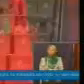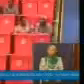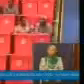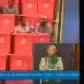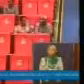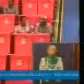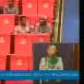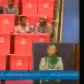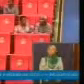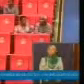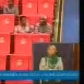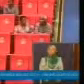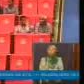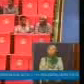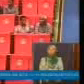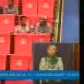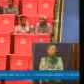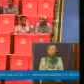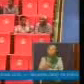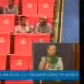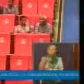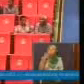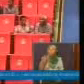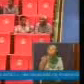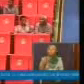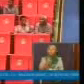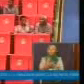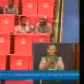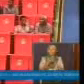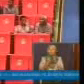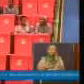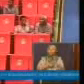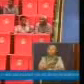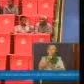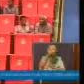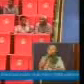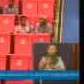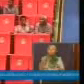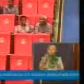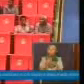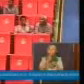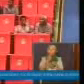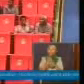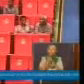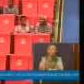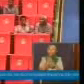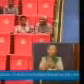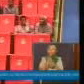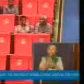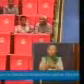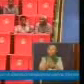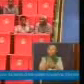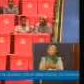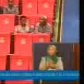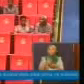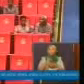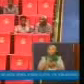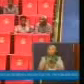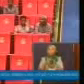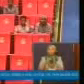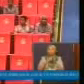Baada ya mwongozo wako tutakuwa na kazi ya kutengua kanuni. Naomba basi mniruhusu nitumie kanuni ya